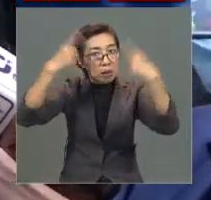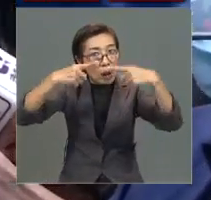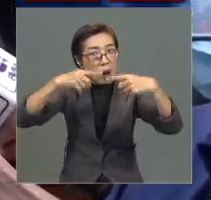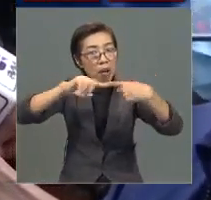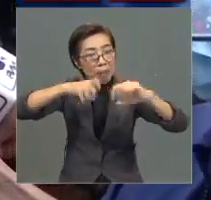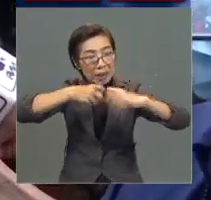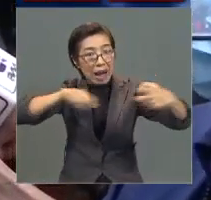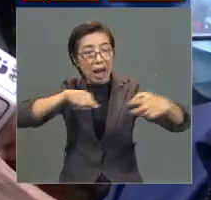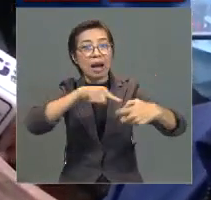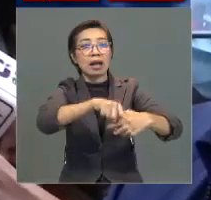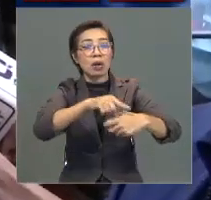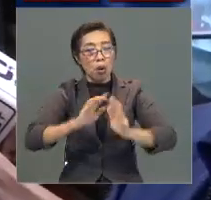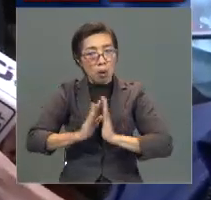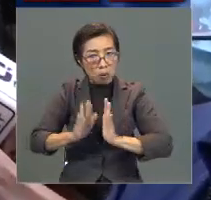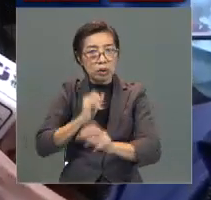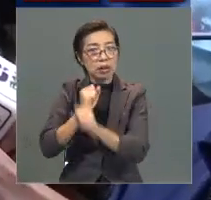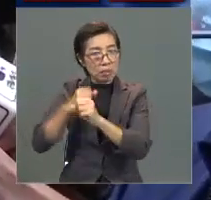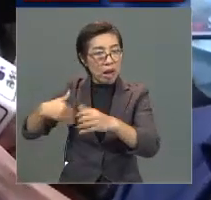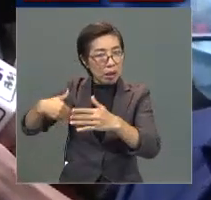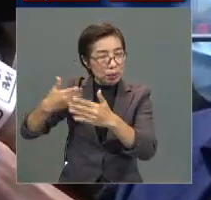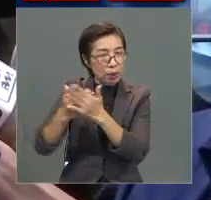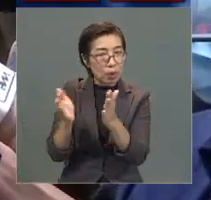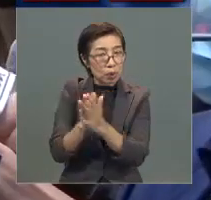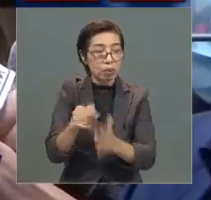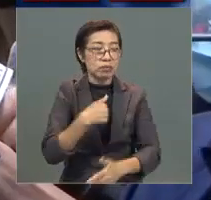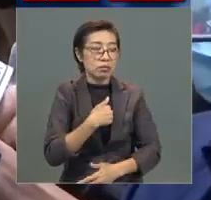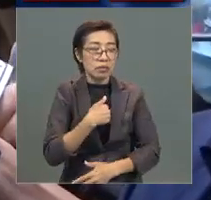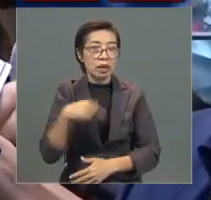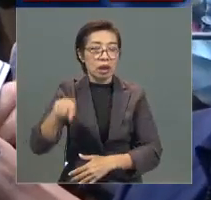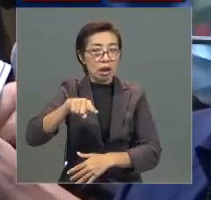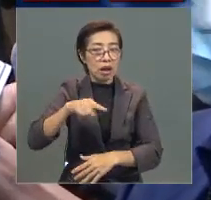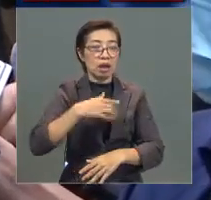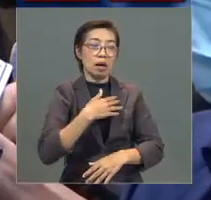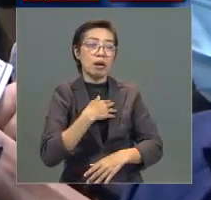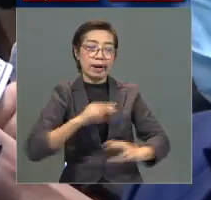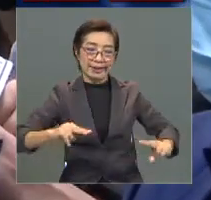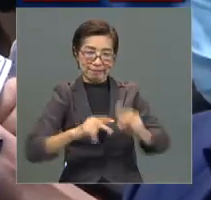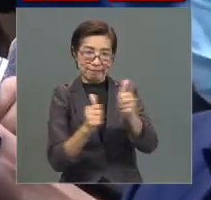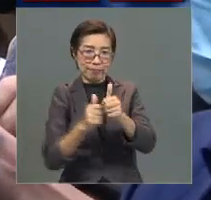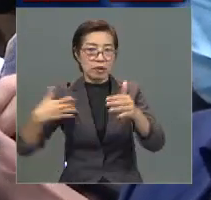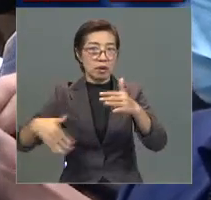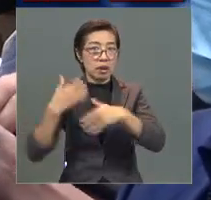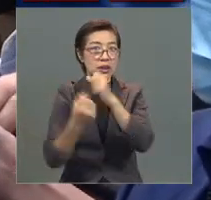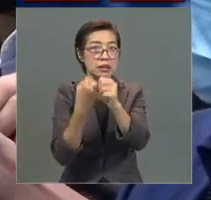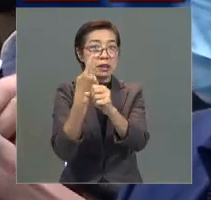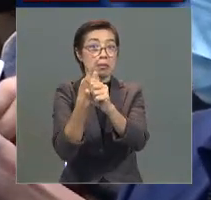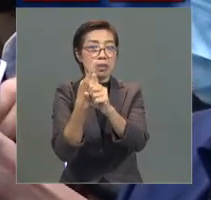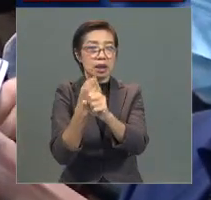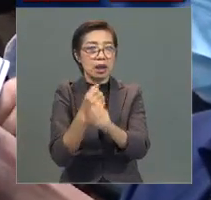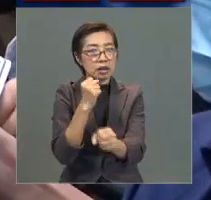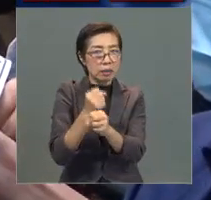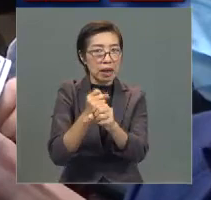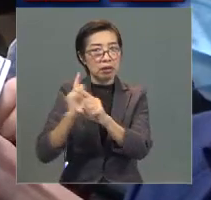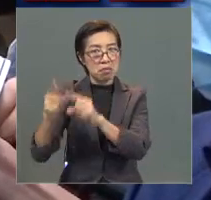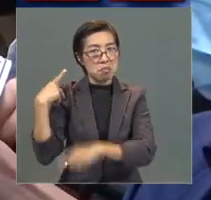มกันในช่วงที่ผ่านมาคุณก็เห็นว่าตนเองสามารถนำประสบการณ์ในฐานะรัฐมนตรีช่วยตลอด1ปีมาเป็นประโยชน์ในการทำงานได้อ